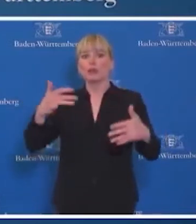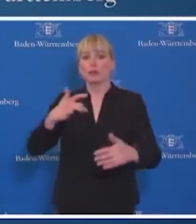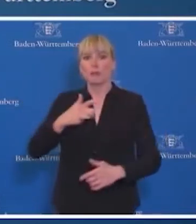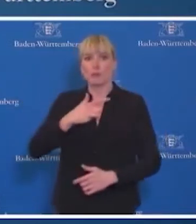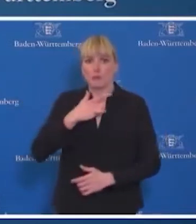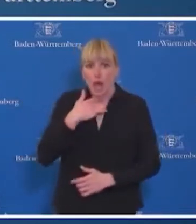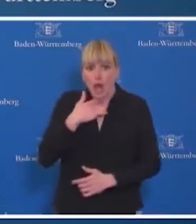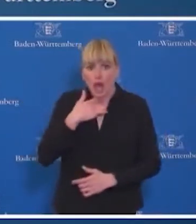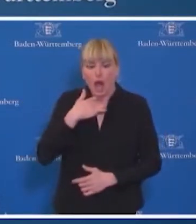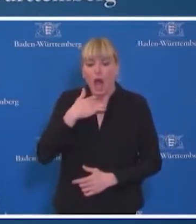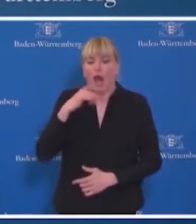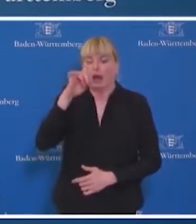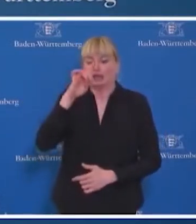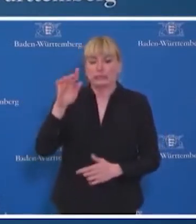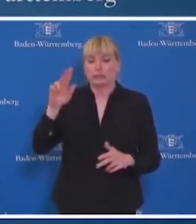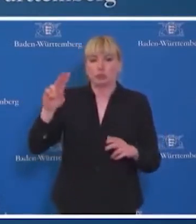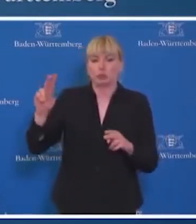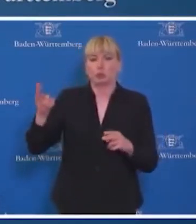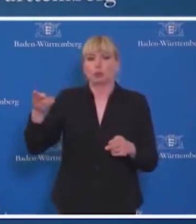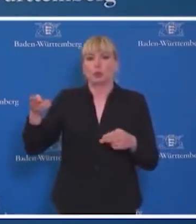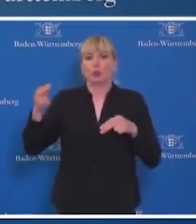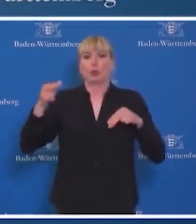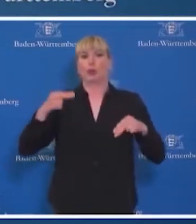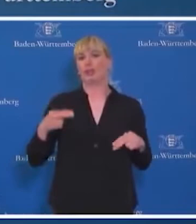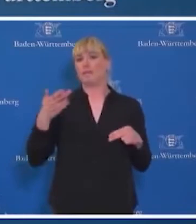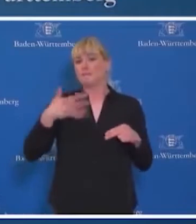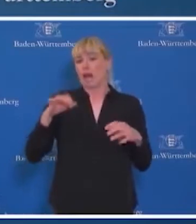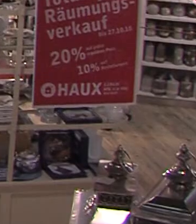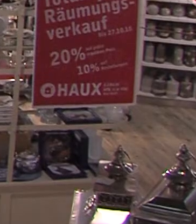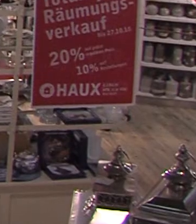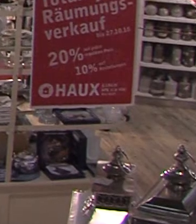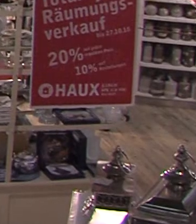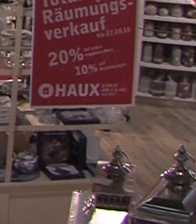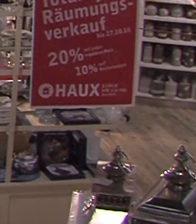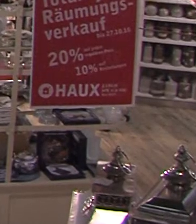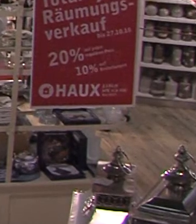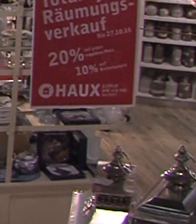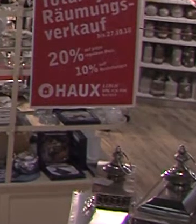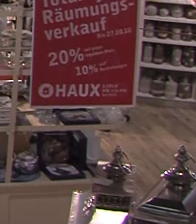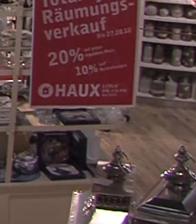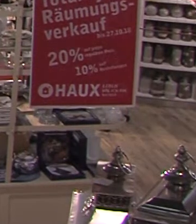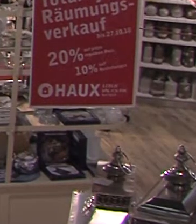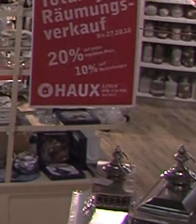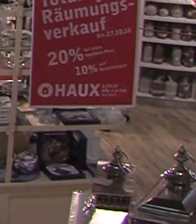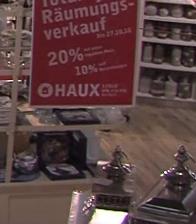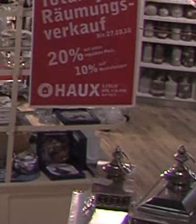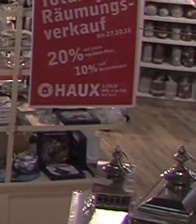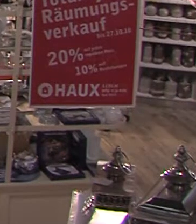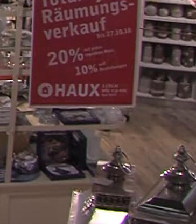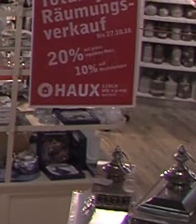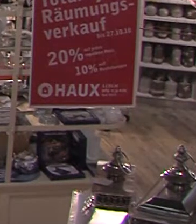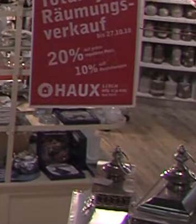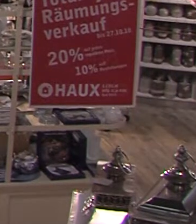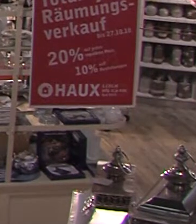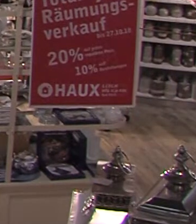langen Beschränkungen und extrem hohen Kosten bezahlen. Die Lockerungen sehen folgendermaßen aus.